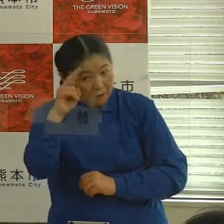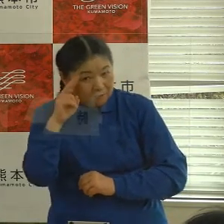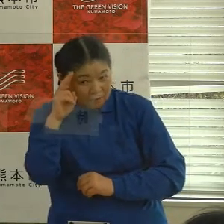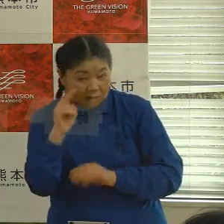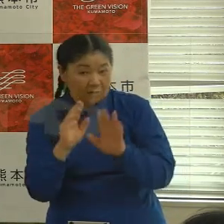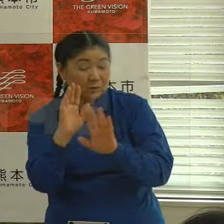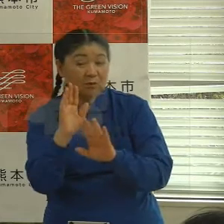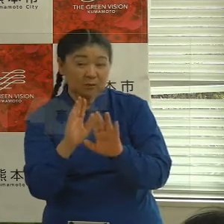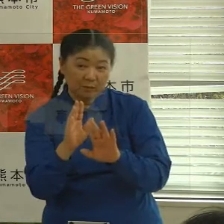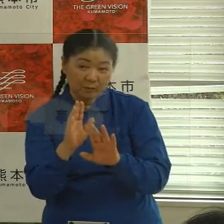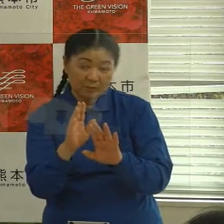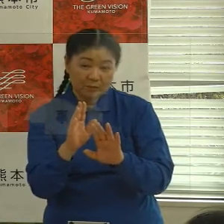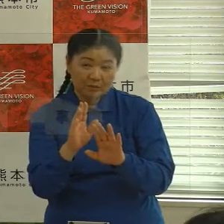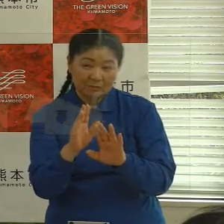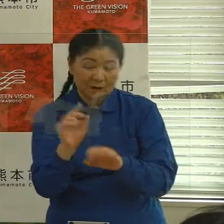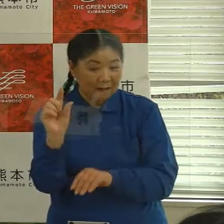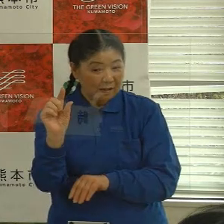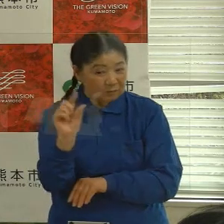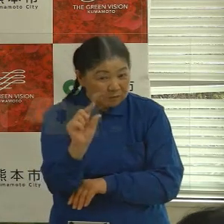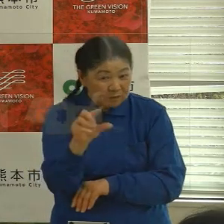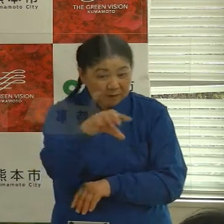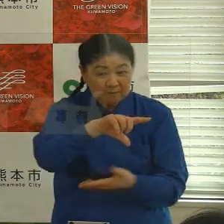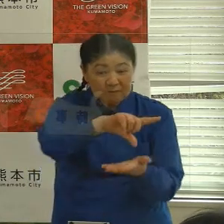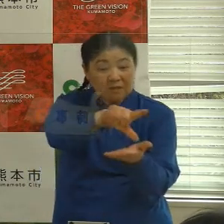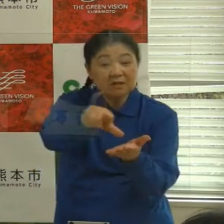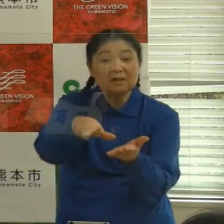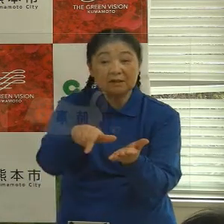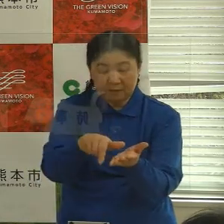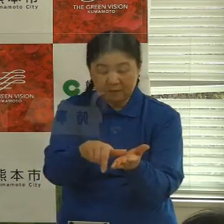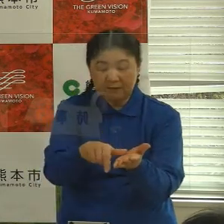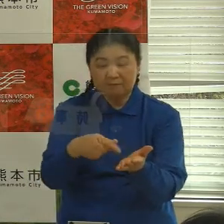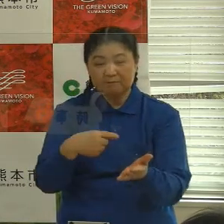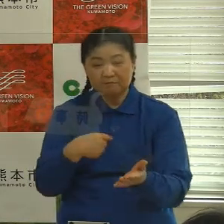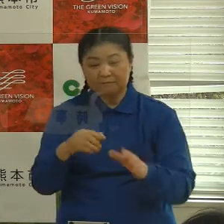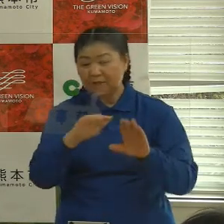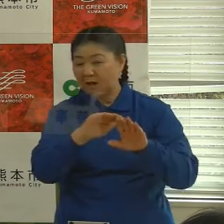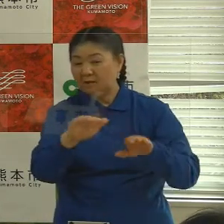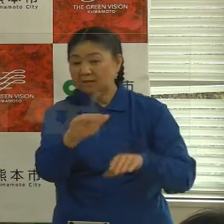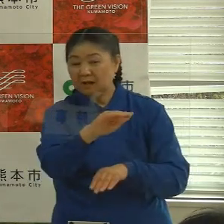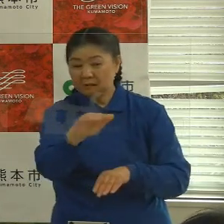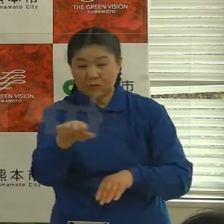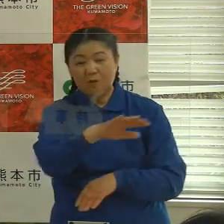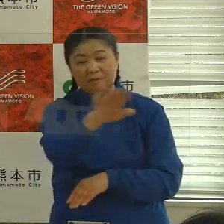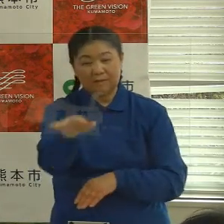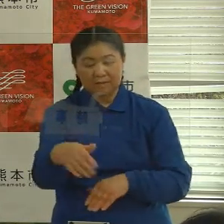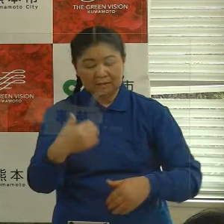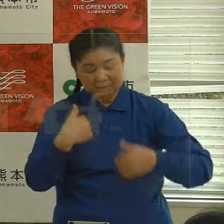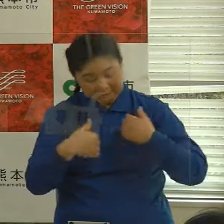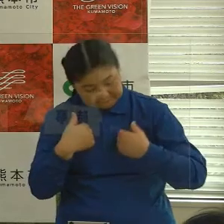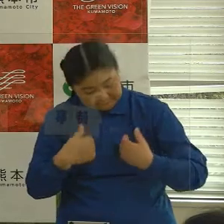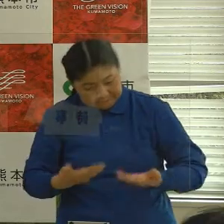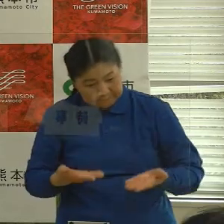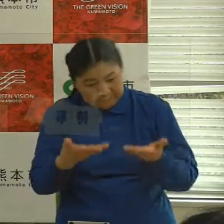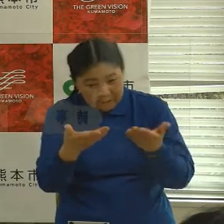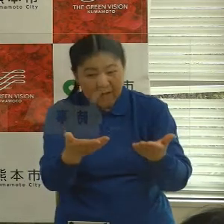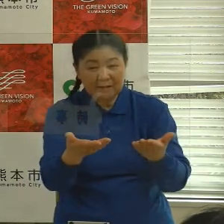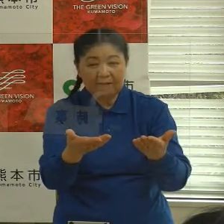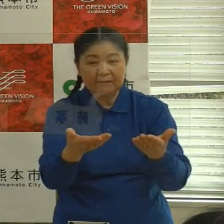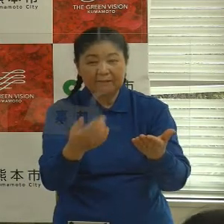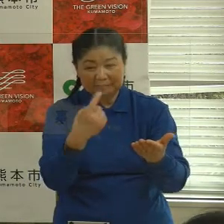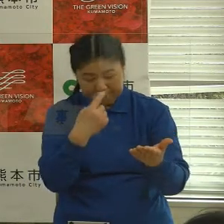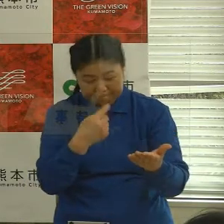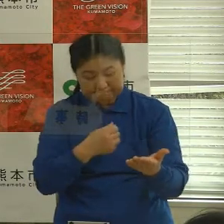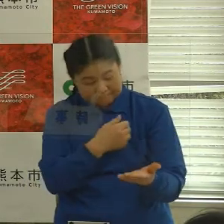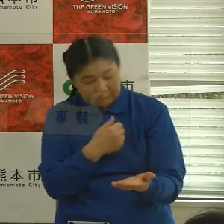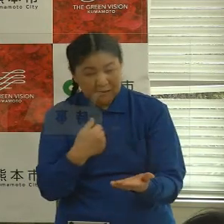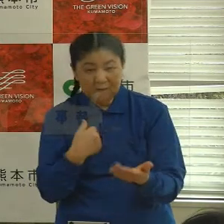クが少ない地域ではですね、私は一定程度皆さんが楽しんでいただくことっていうのは私は